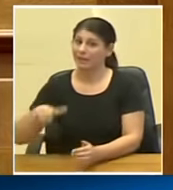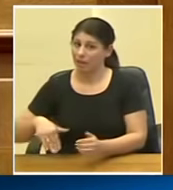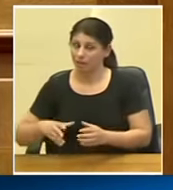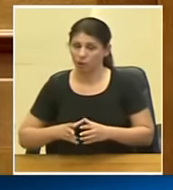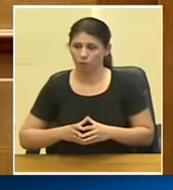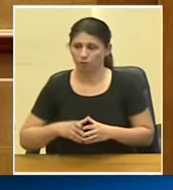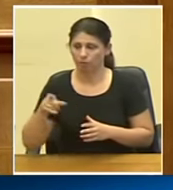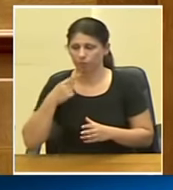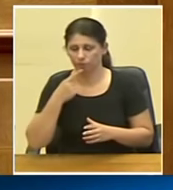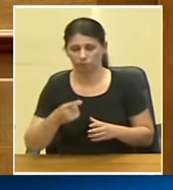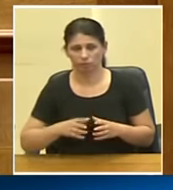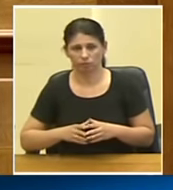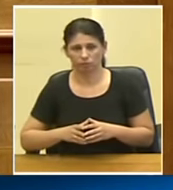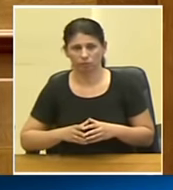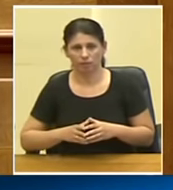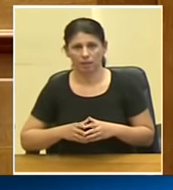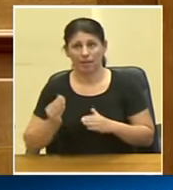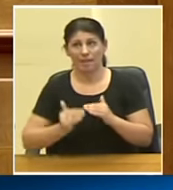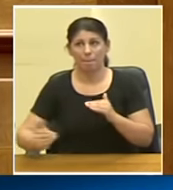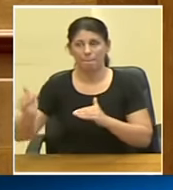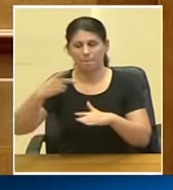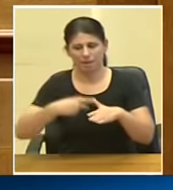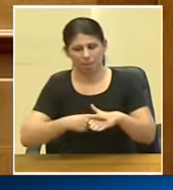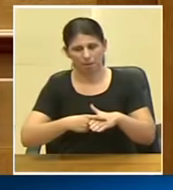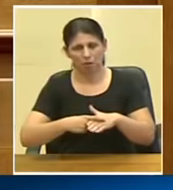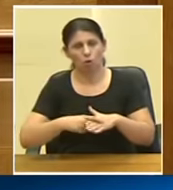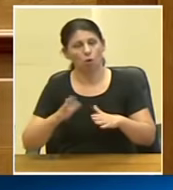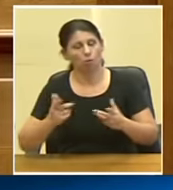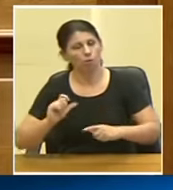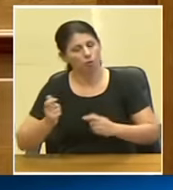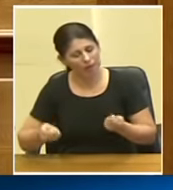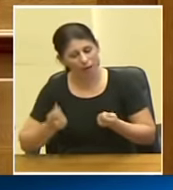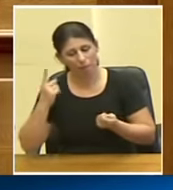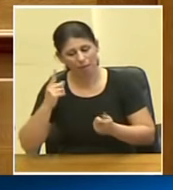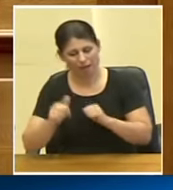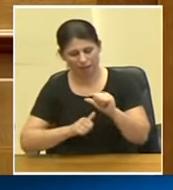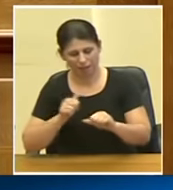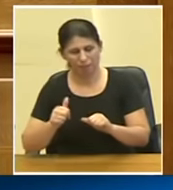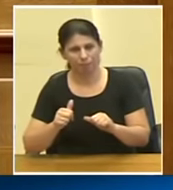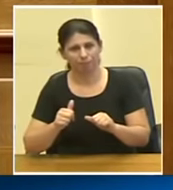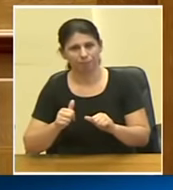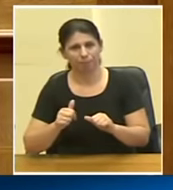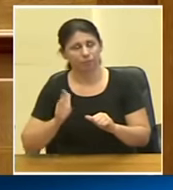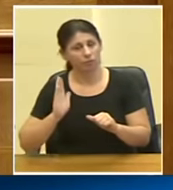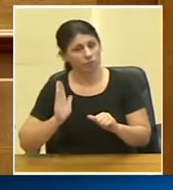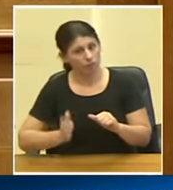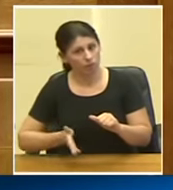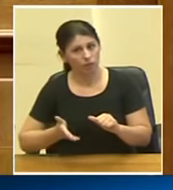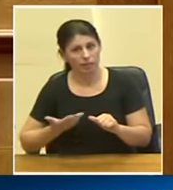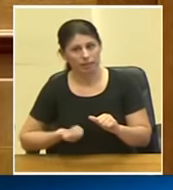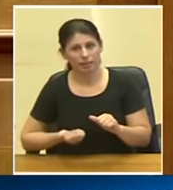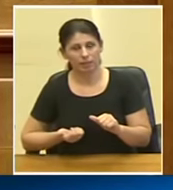για το λεγόμενο υπερταμείο, όπου κάνουμε μια αλλαγή για να μπορέσουν να